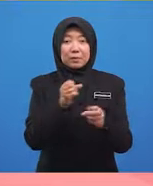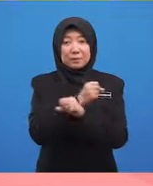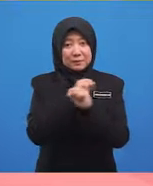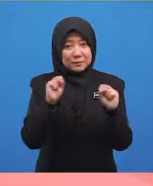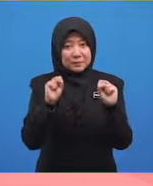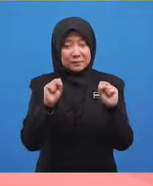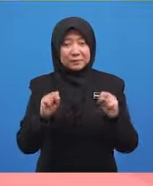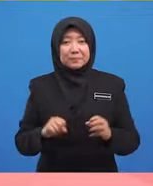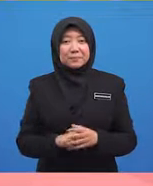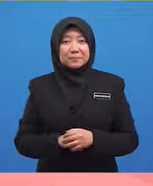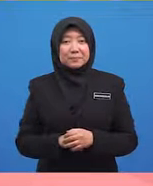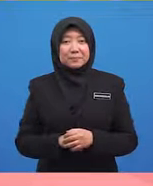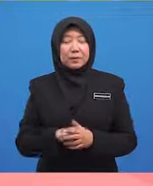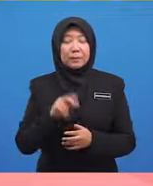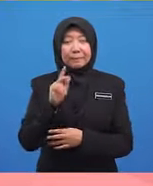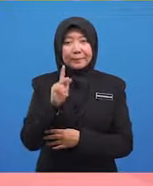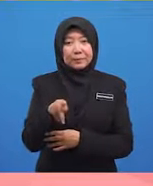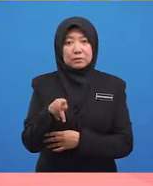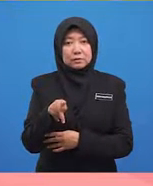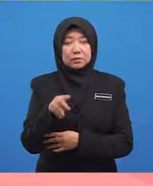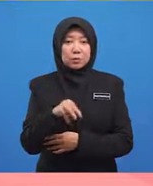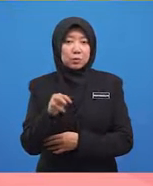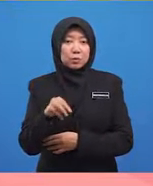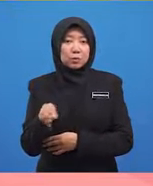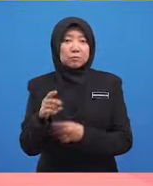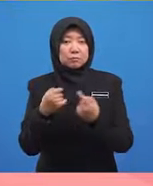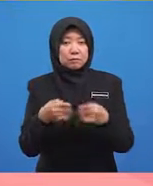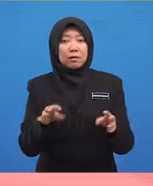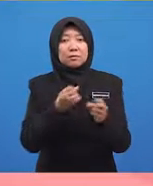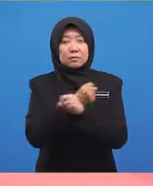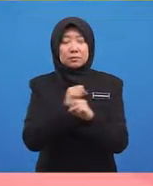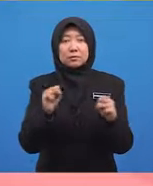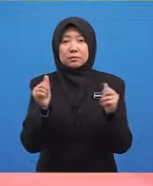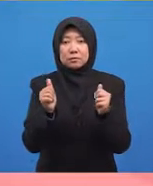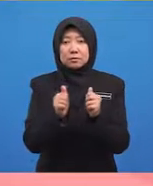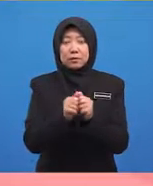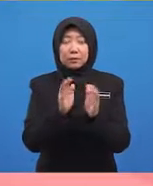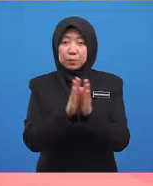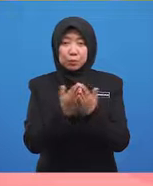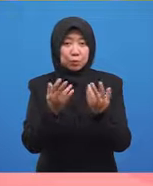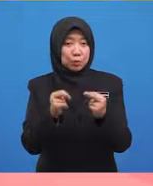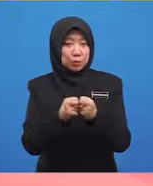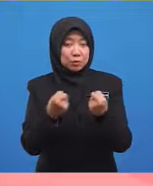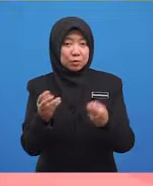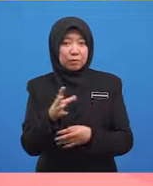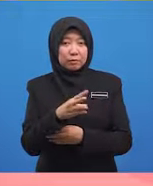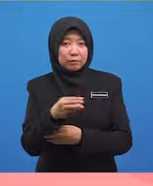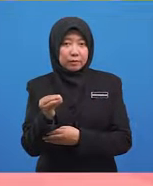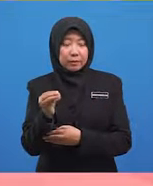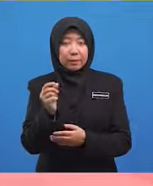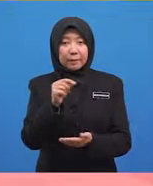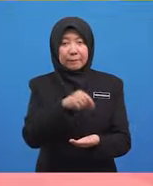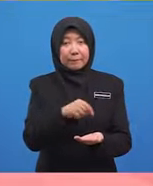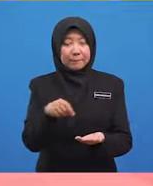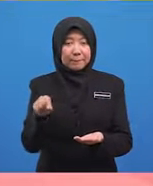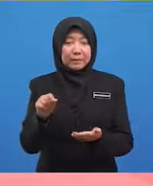bersedia? Pastikan murid-murid telah bersedia dengan buku nota dan